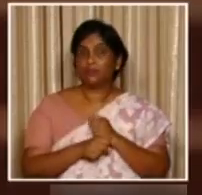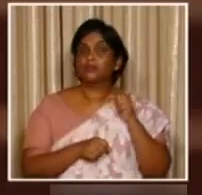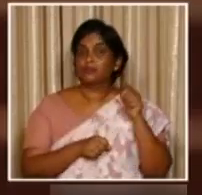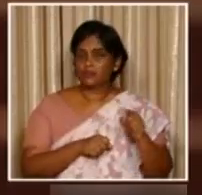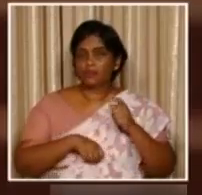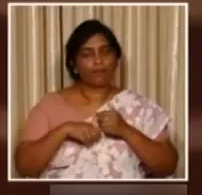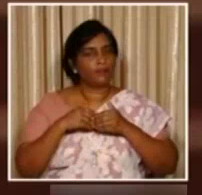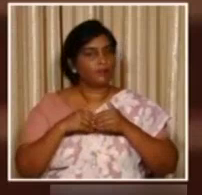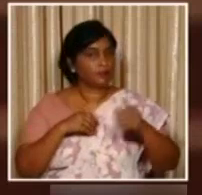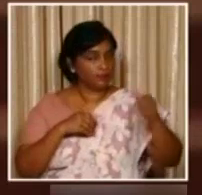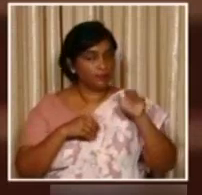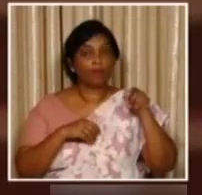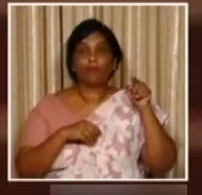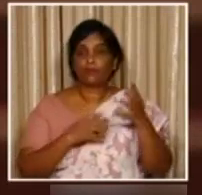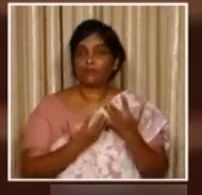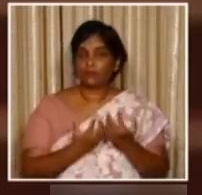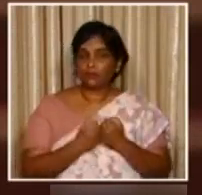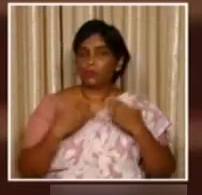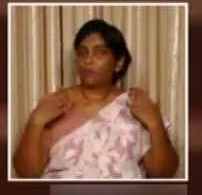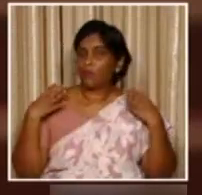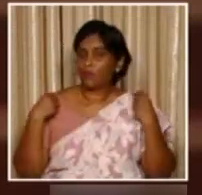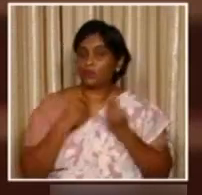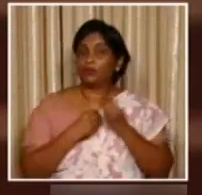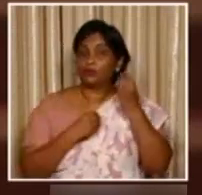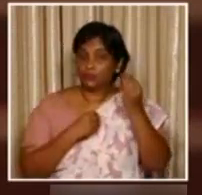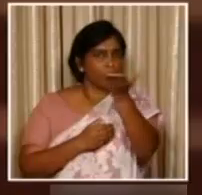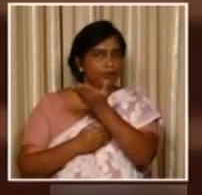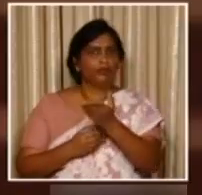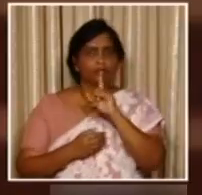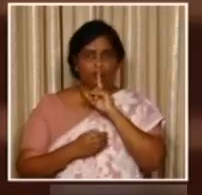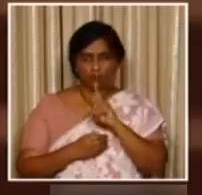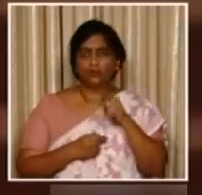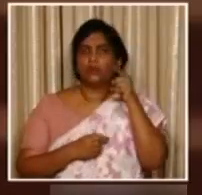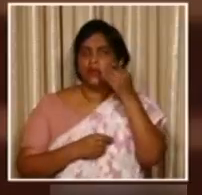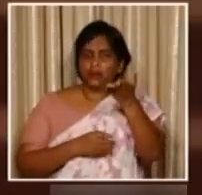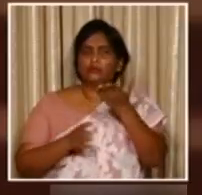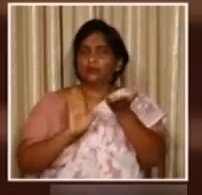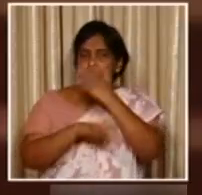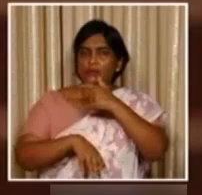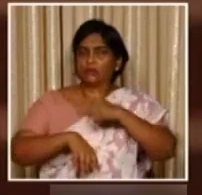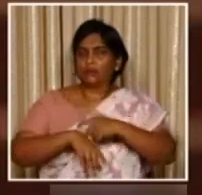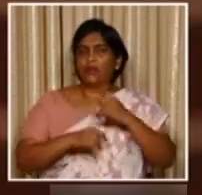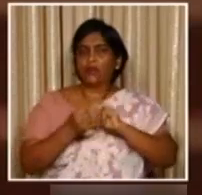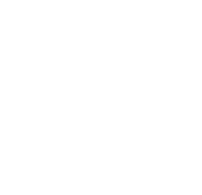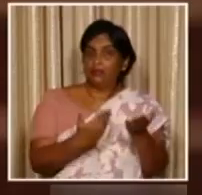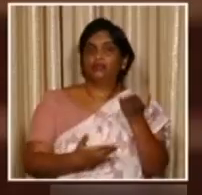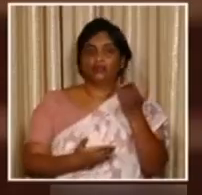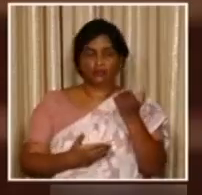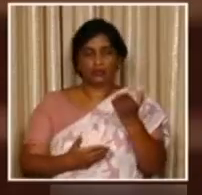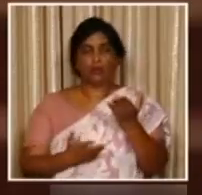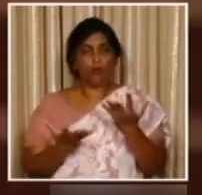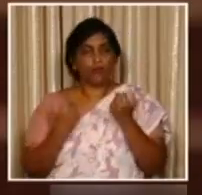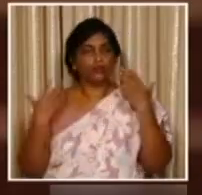මේ කාල සීමාවෙදී ඒ අයට අවශ්‍ය කරන පහසුකම් ලබා දුන්නයි කියලා කියන්නේ ඔබතුමල්ලා. එහෙමනම් ඔබතුමල්ලා කාලේ තමයි සාහරාන්න ෆෝම් කරලා තියෙන්නේ.